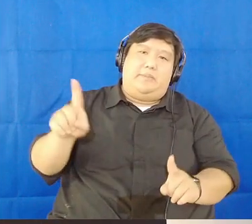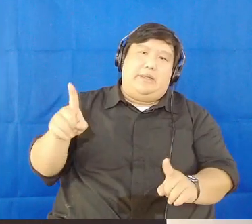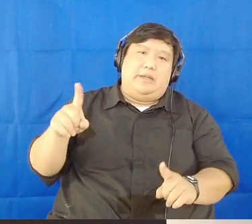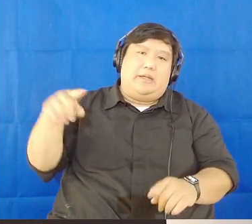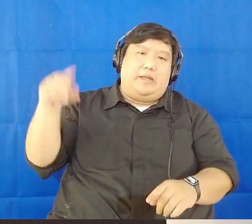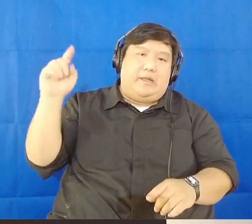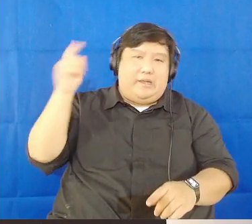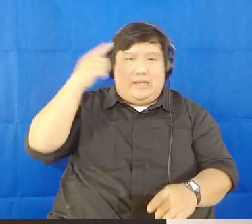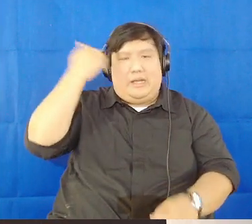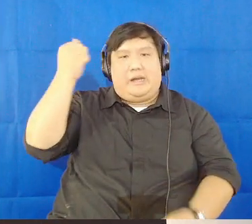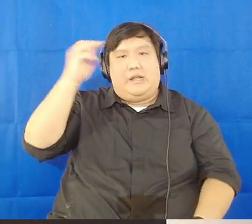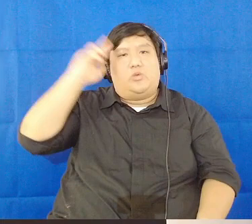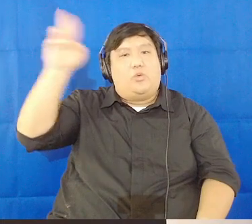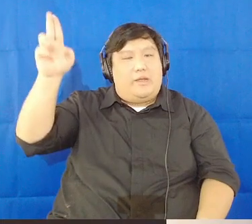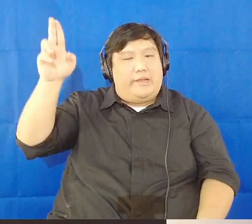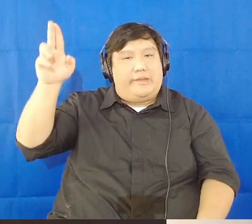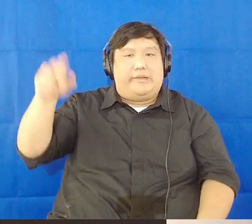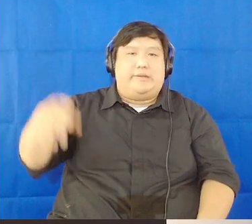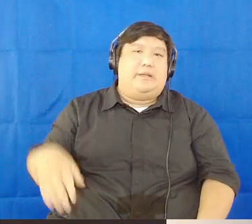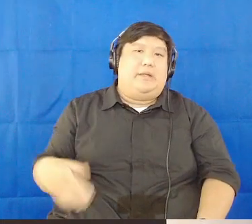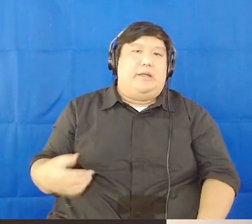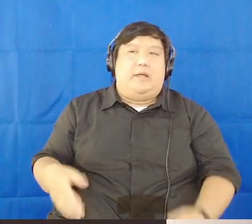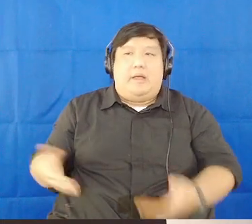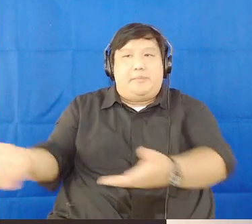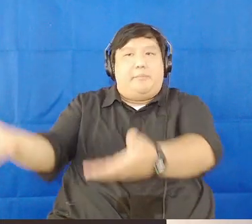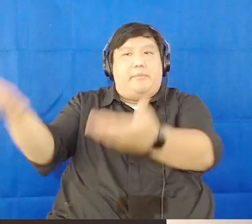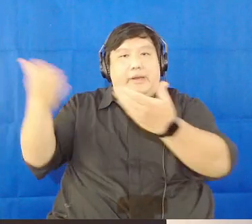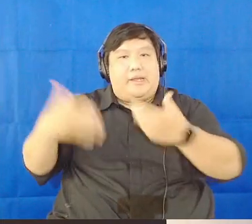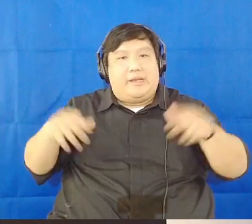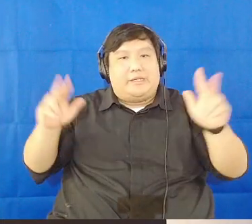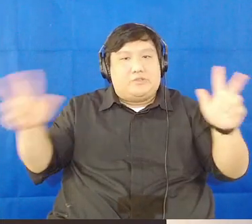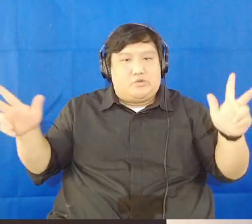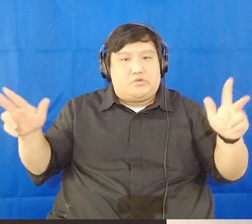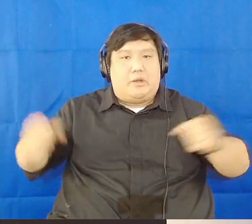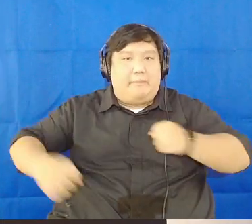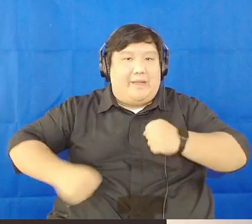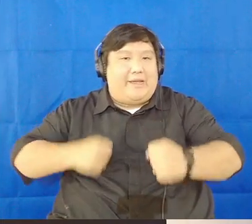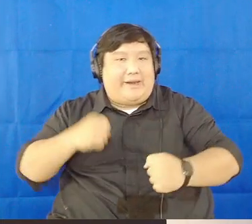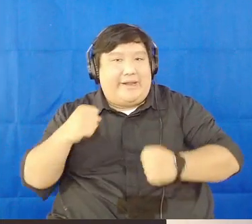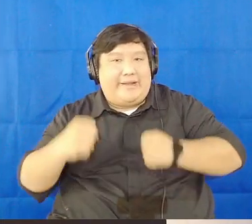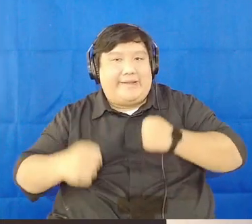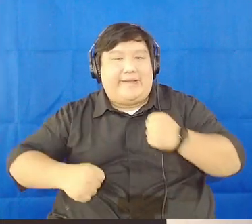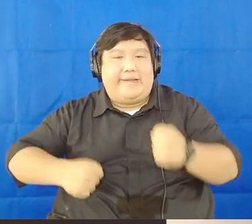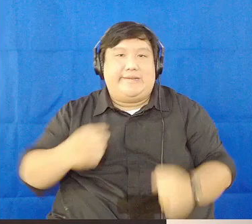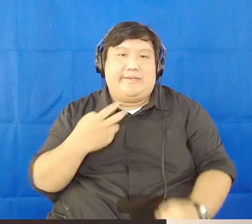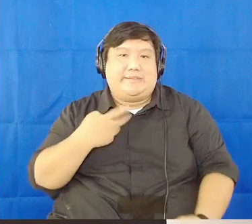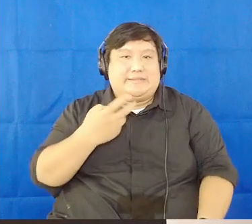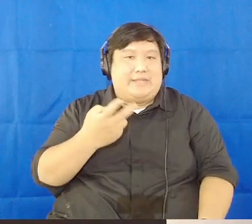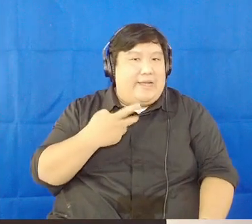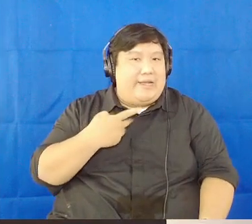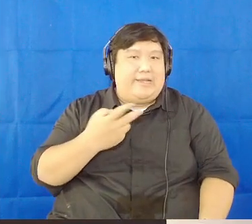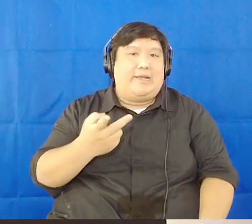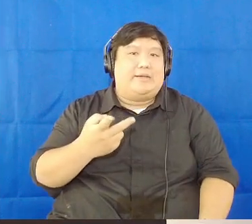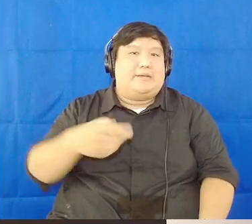itu menggerakkan saya. Maka berbuat baik pun ada sebuah kesadaran bahwa itu adalah gerak